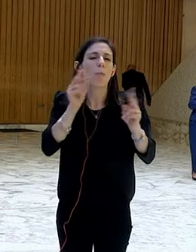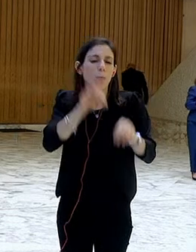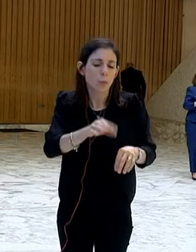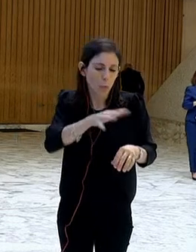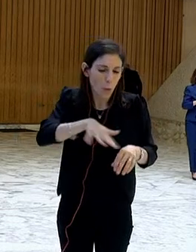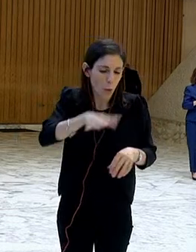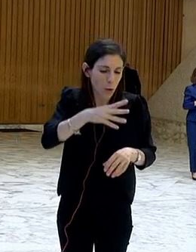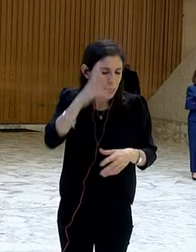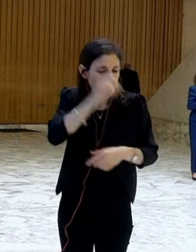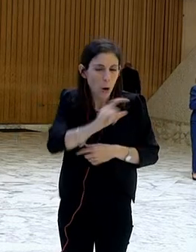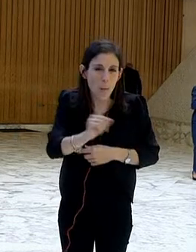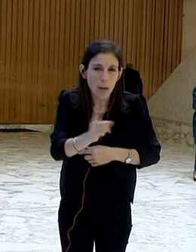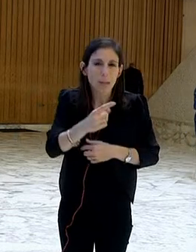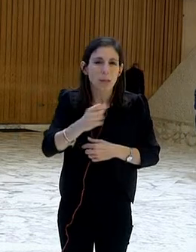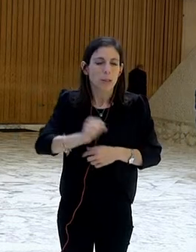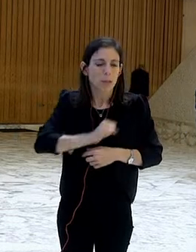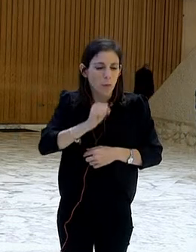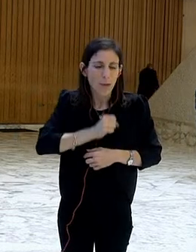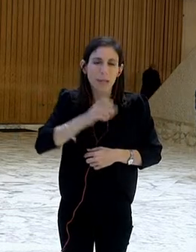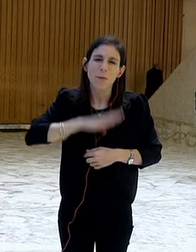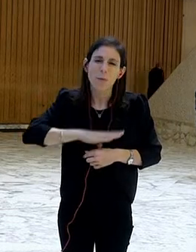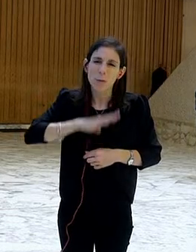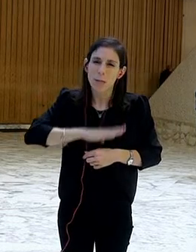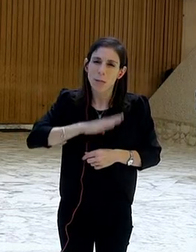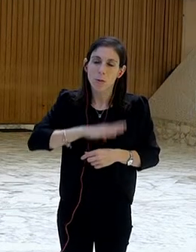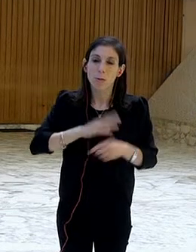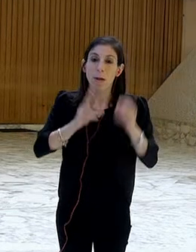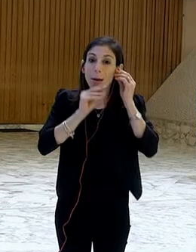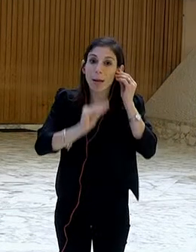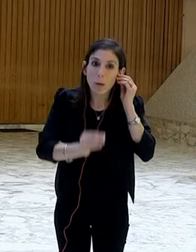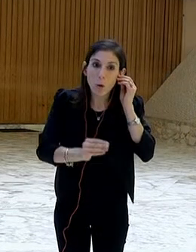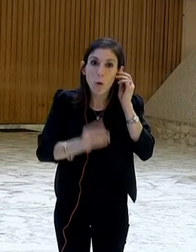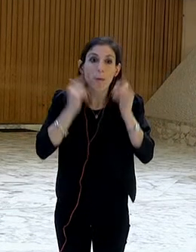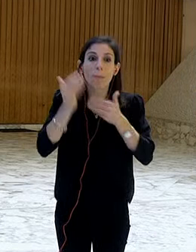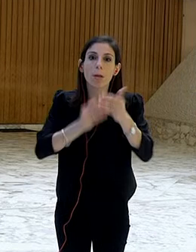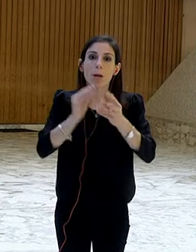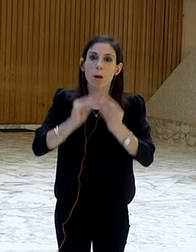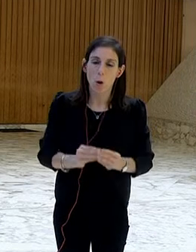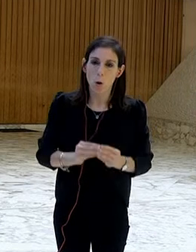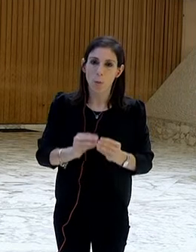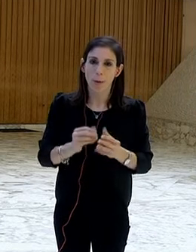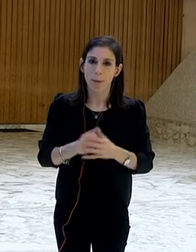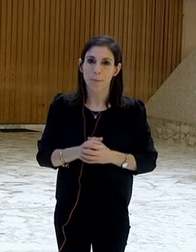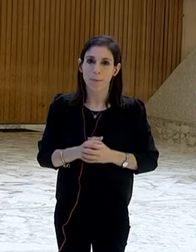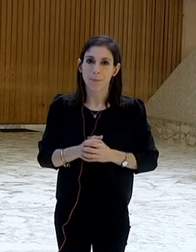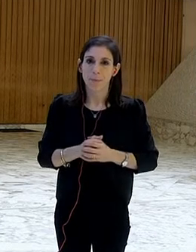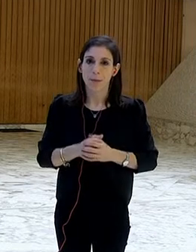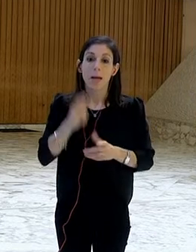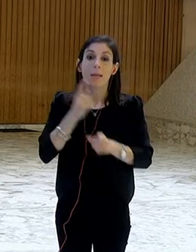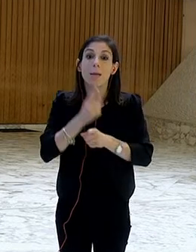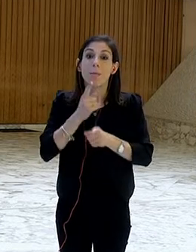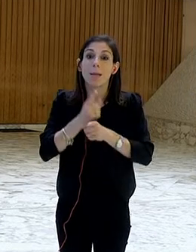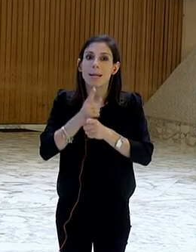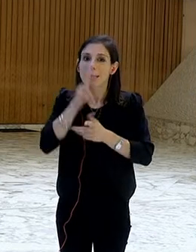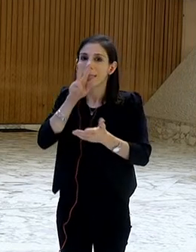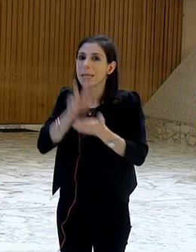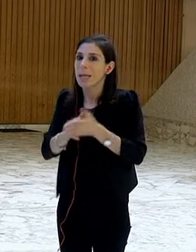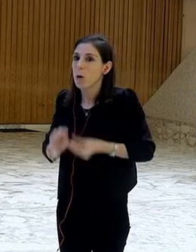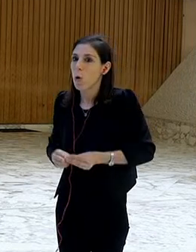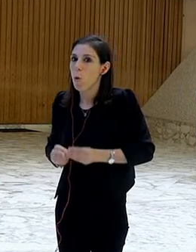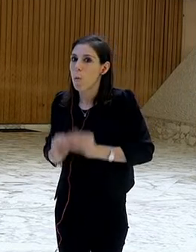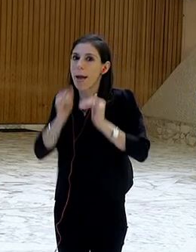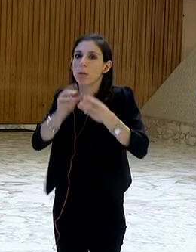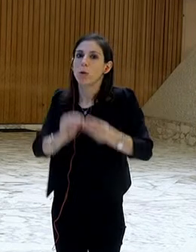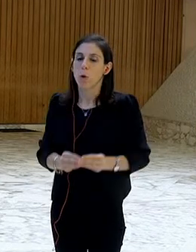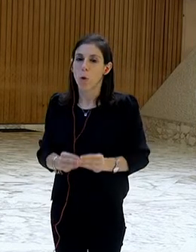d'aversion? Comment en parler et l'améliorer? Et nos addictions secrètes? Comment en sortir? Nous pouvons ajouter